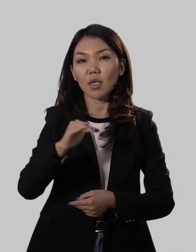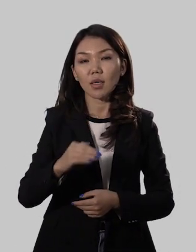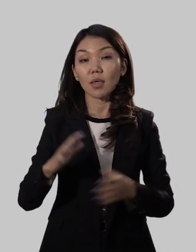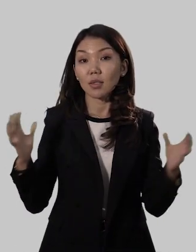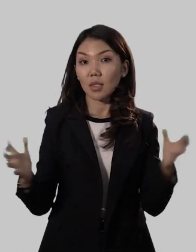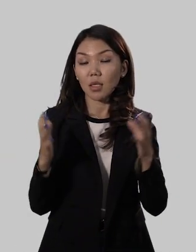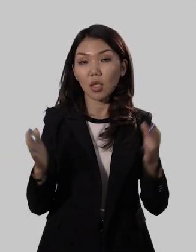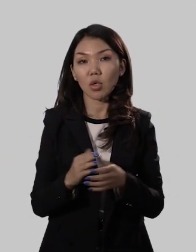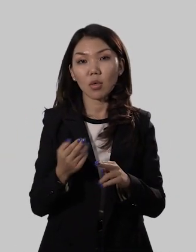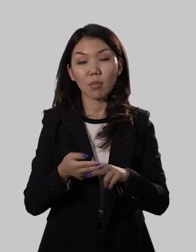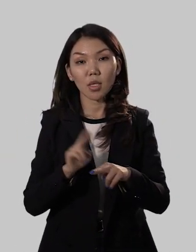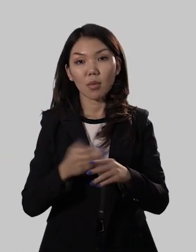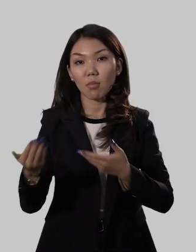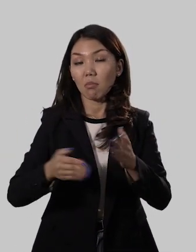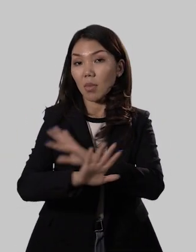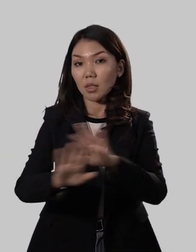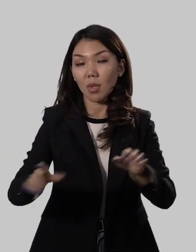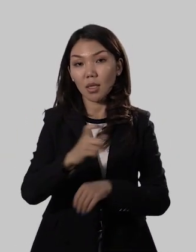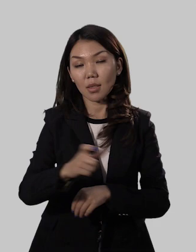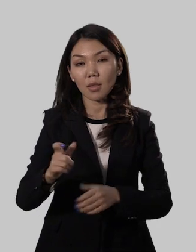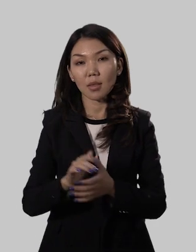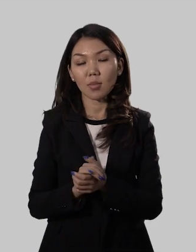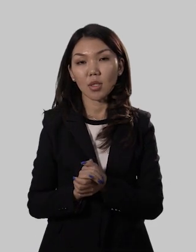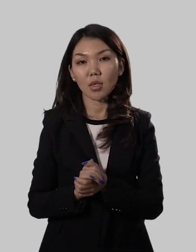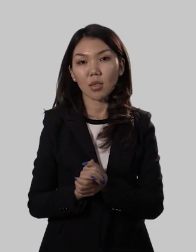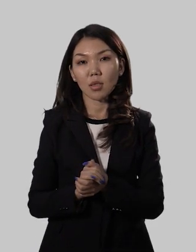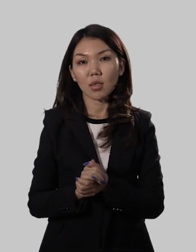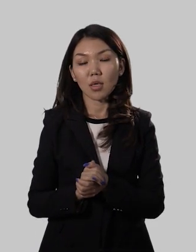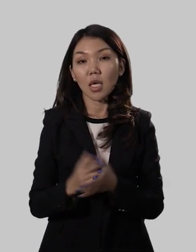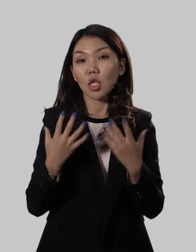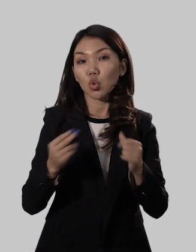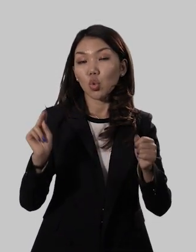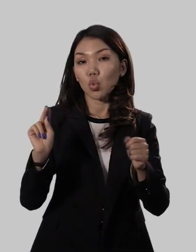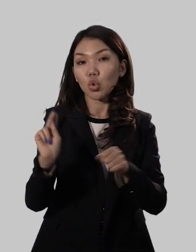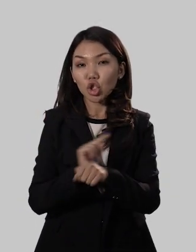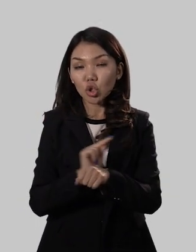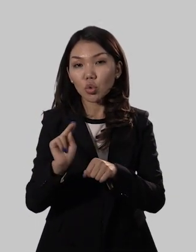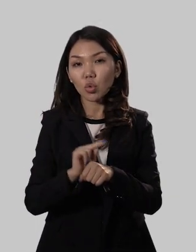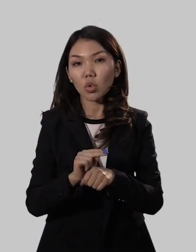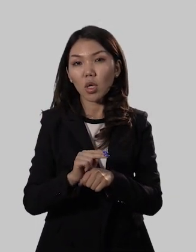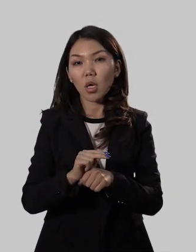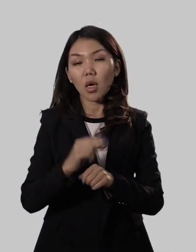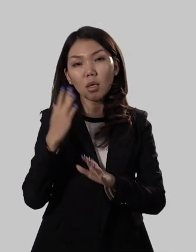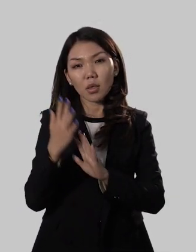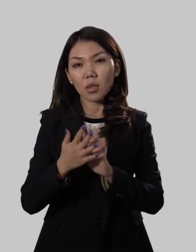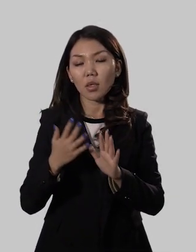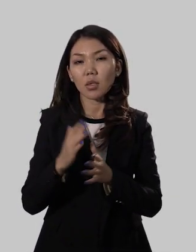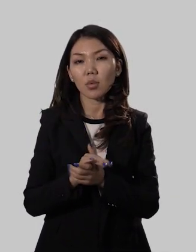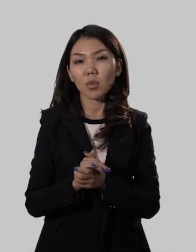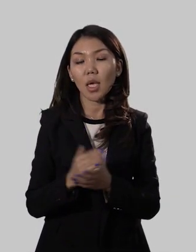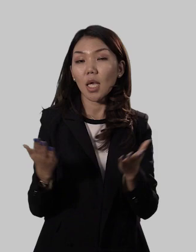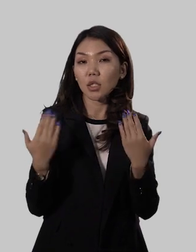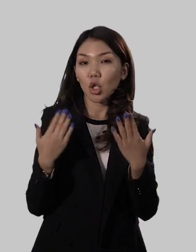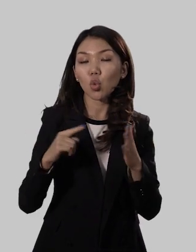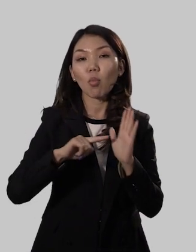Ошондуктан адам баспаган кооз табиятта ден соолугун чыңдоо, таанып билүү, эс